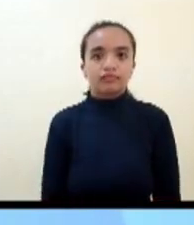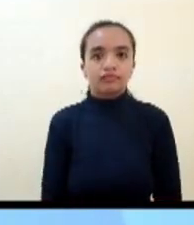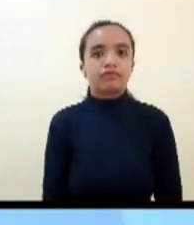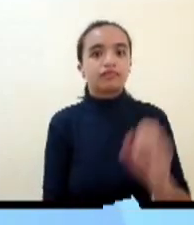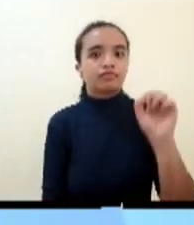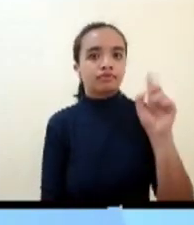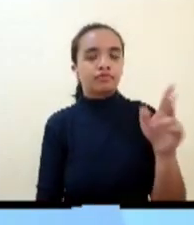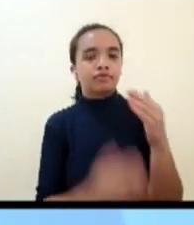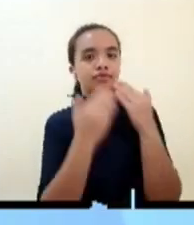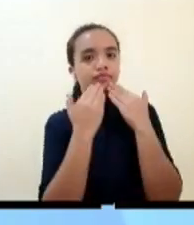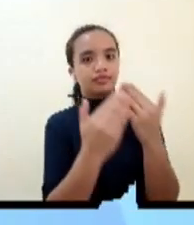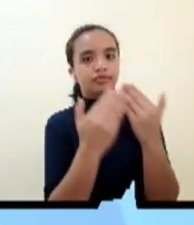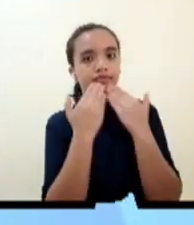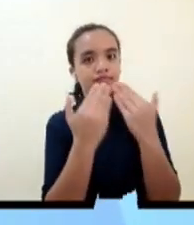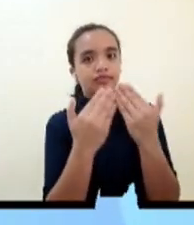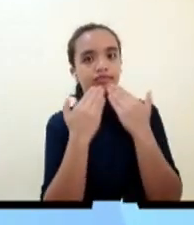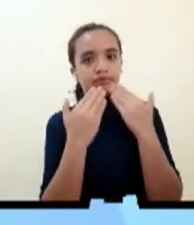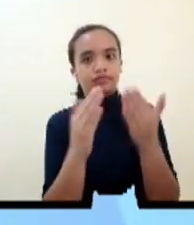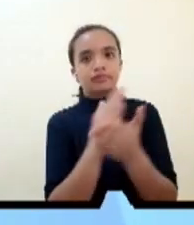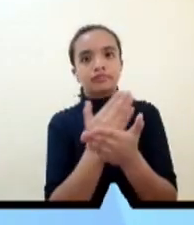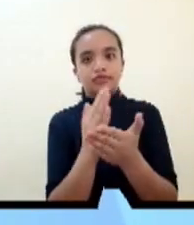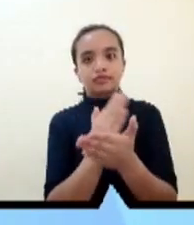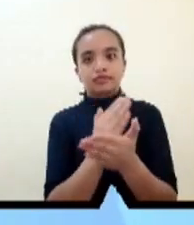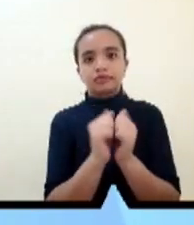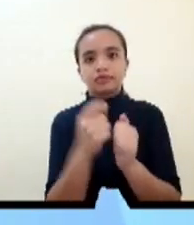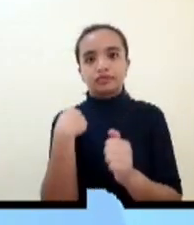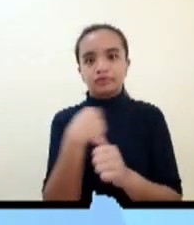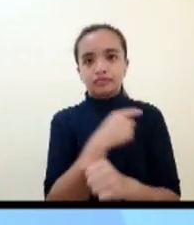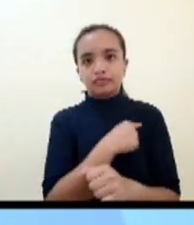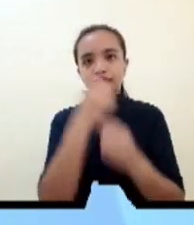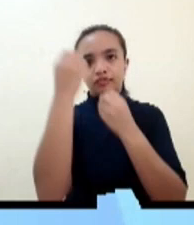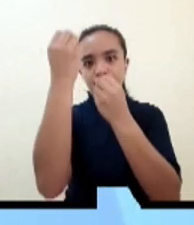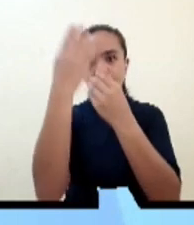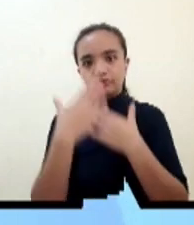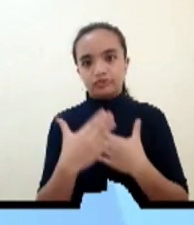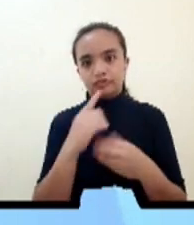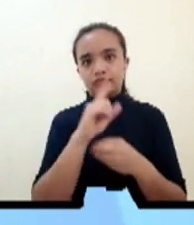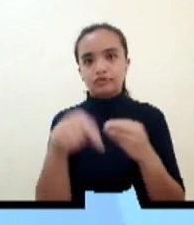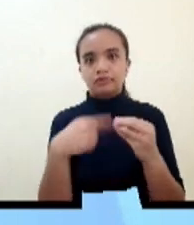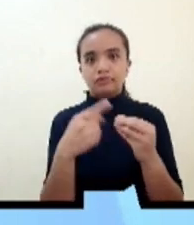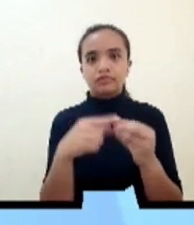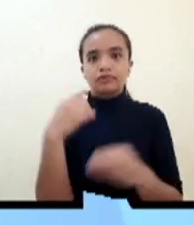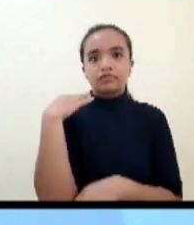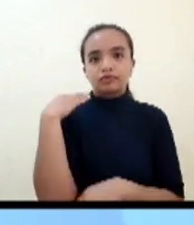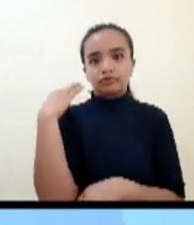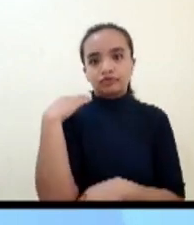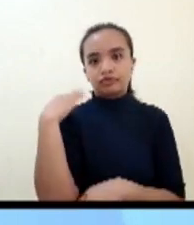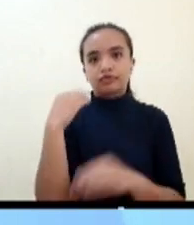po sa pagbahagi po sa amin ng mga impormasyon ito patungkol sa volunteer organization na